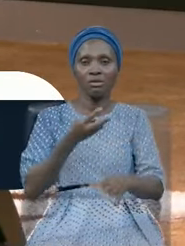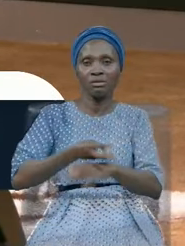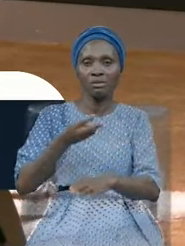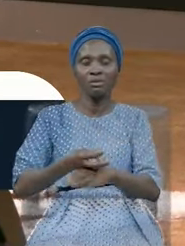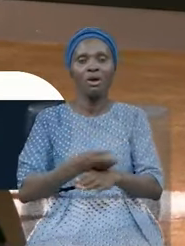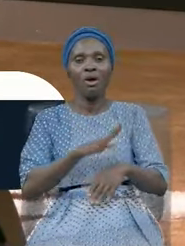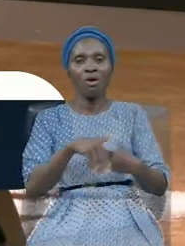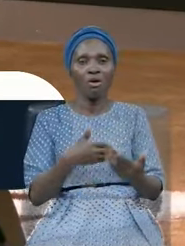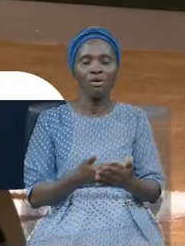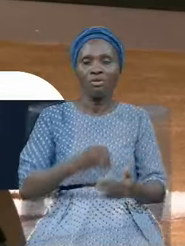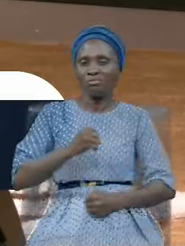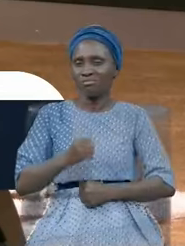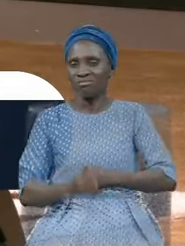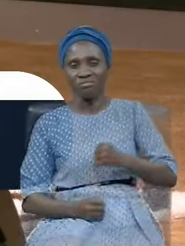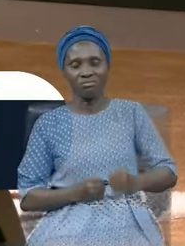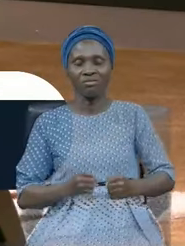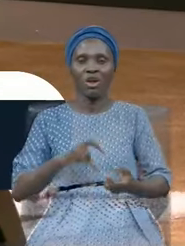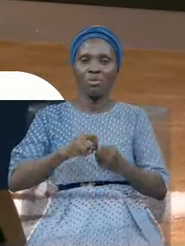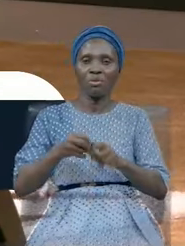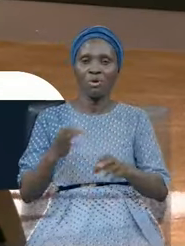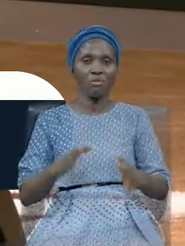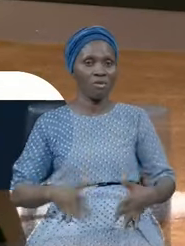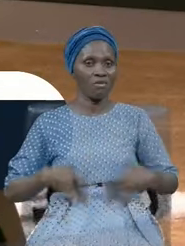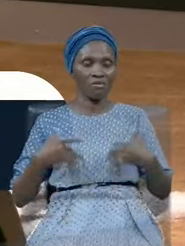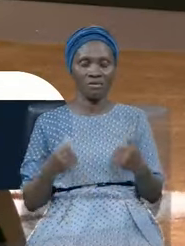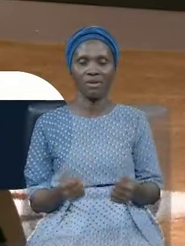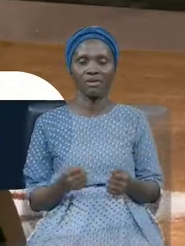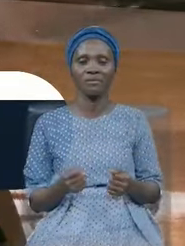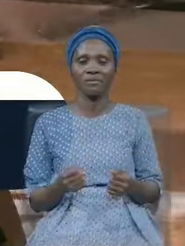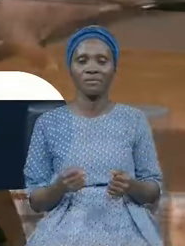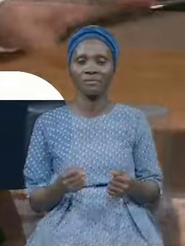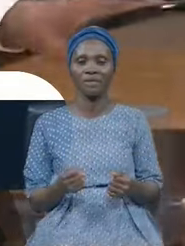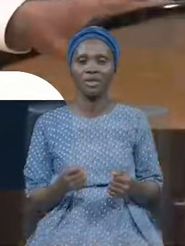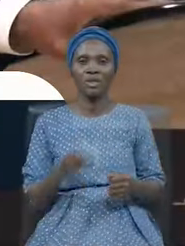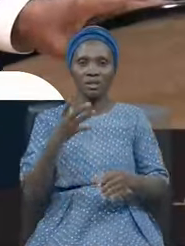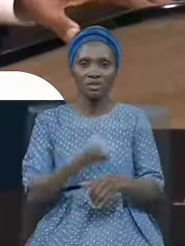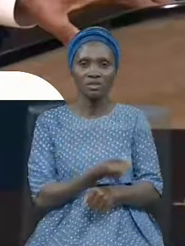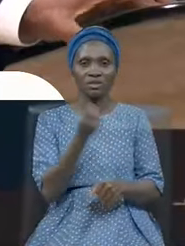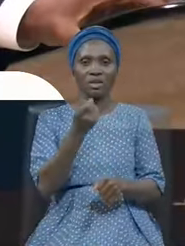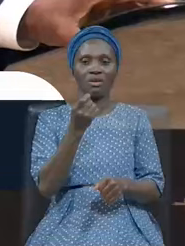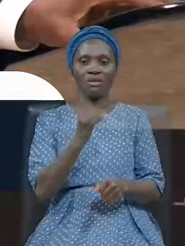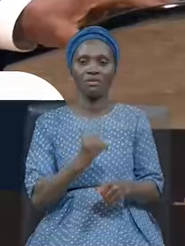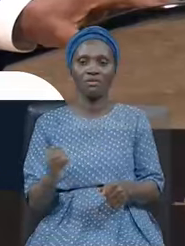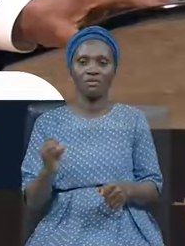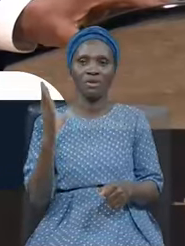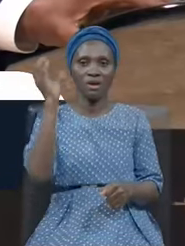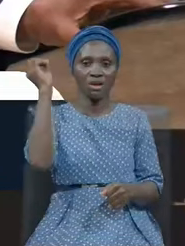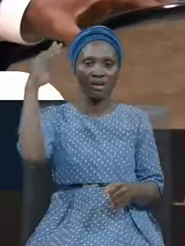lesultés des tortures de la foi la grâce triomphante à travers la foi